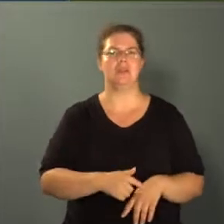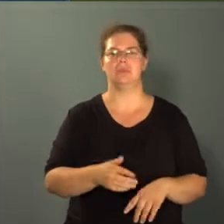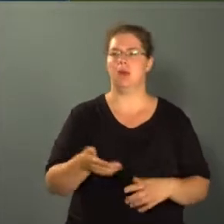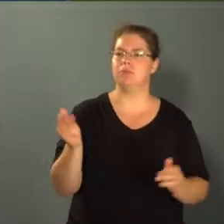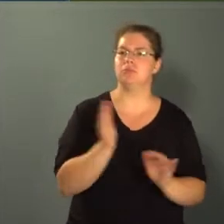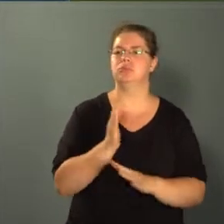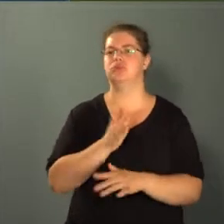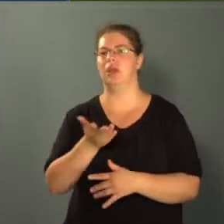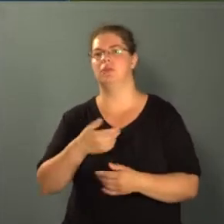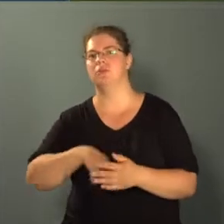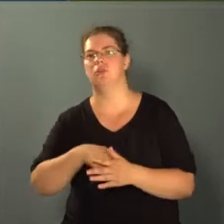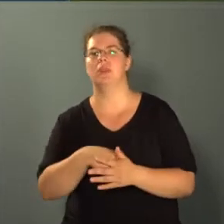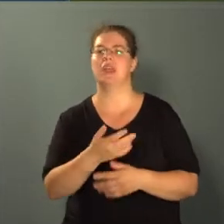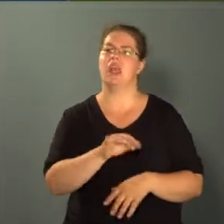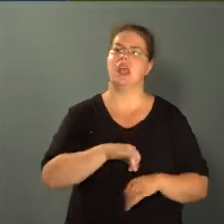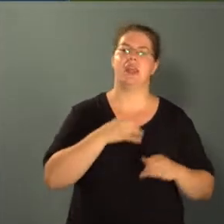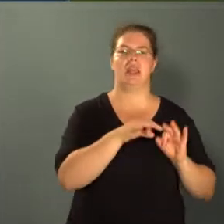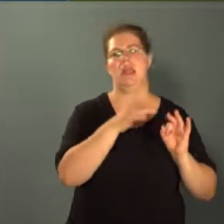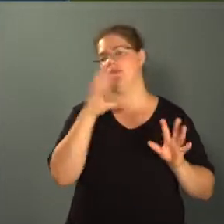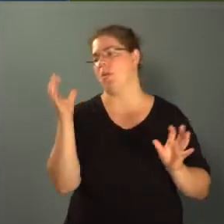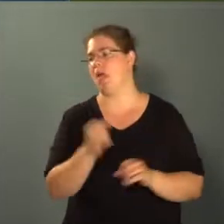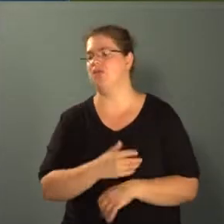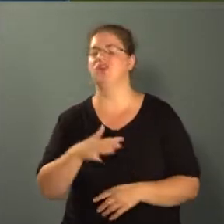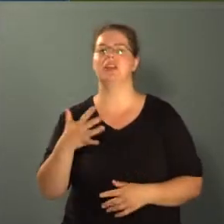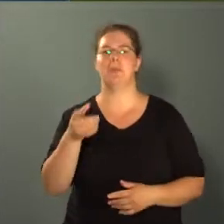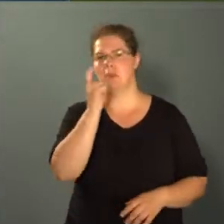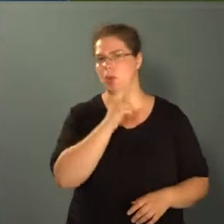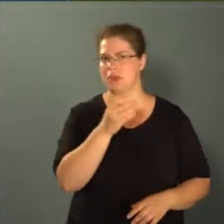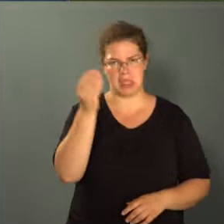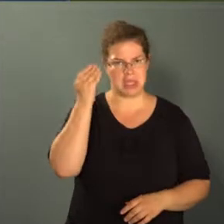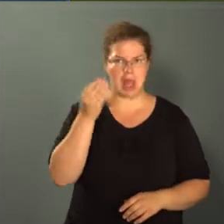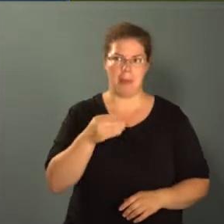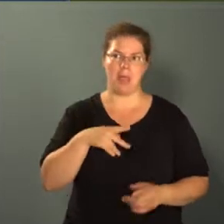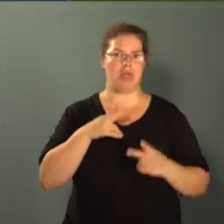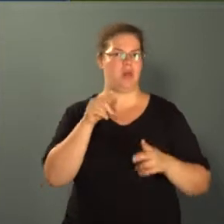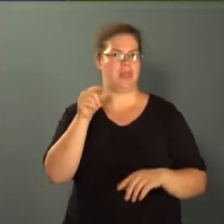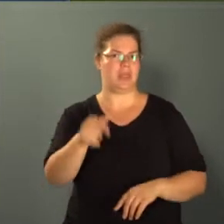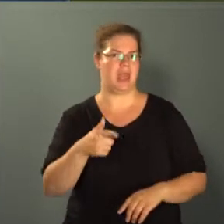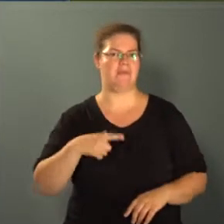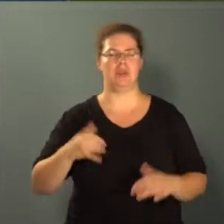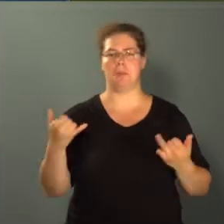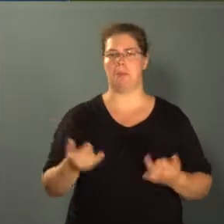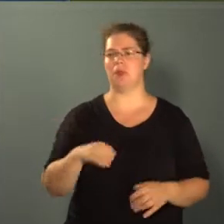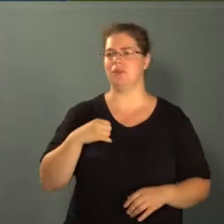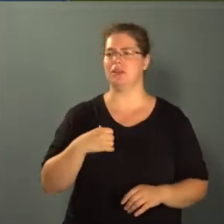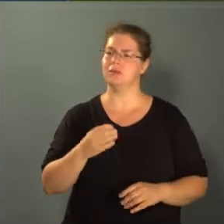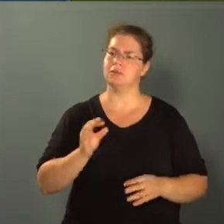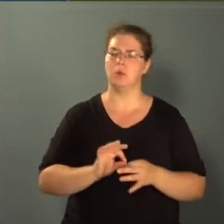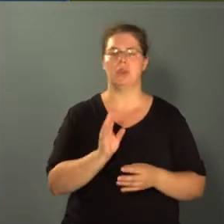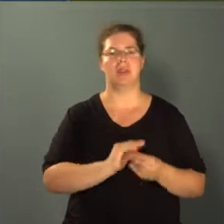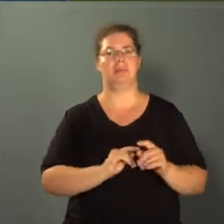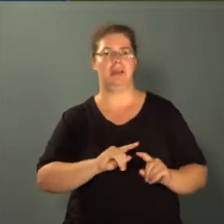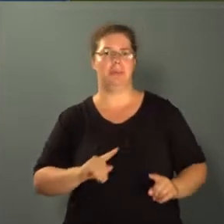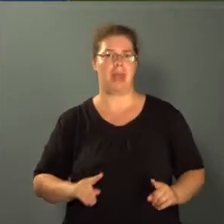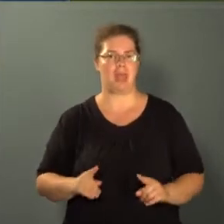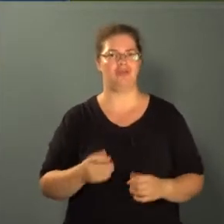bujócskázni, focizni a téren, reggeltől estig nem rossz értelemben az utcán voltunk, pont ezért a mai fiataloknak azért már más, nehezebb a